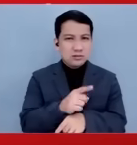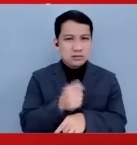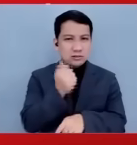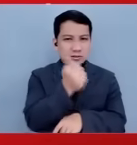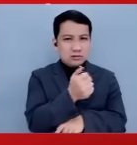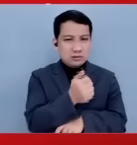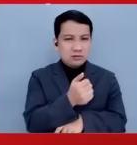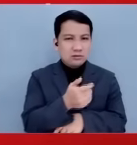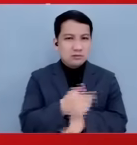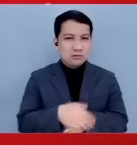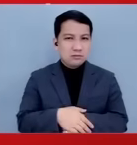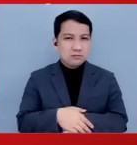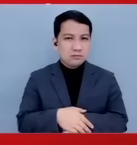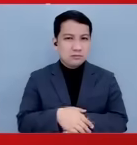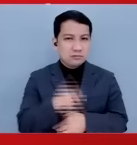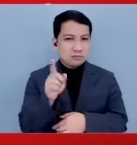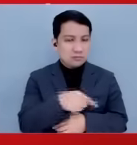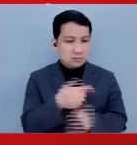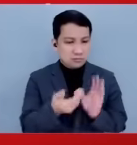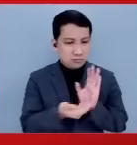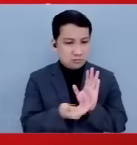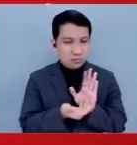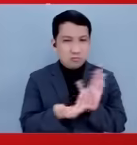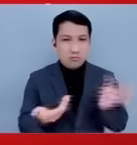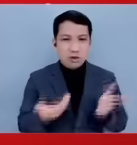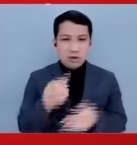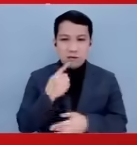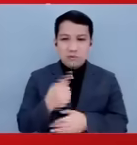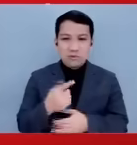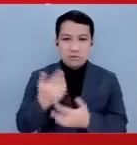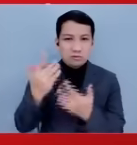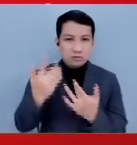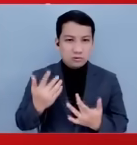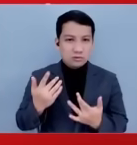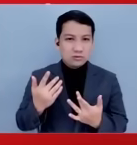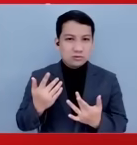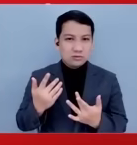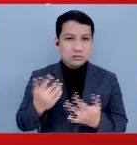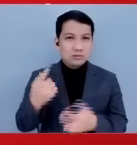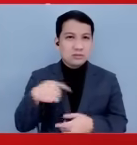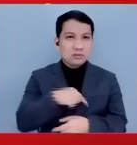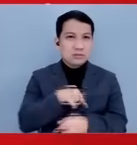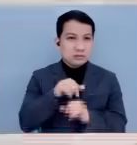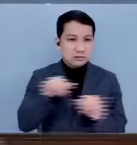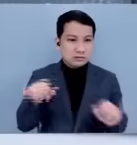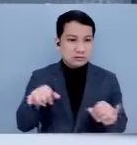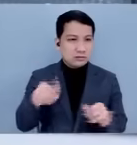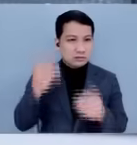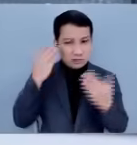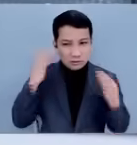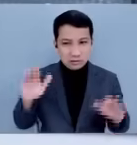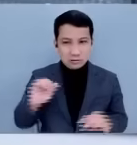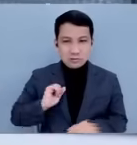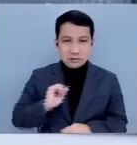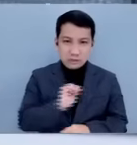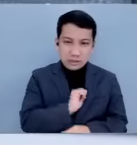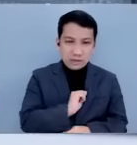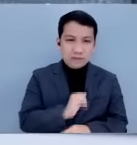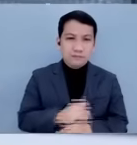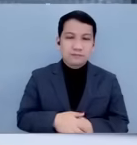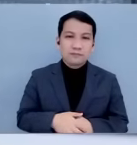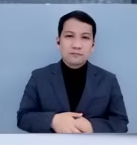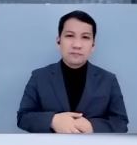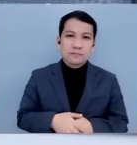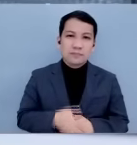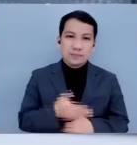at wala naman po ebidensya, kawawa naman po yung mga katulad natin na hindi naman po tayo senador. Lumabas din sa Senado na hindi